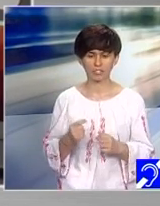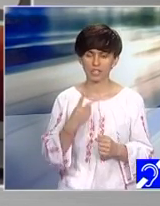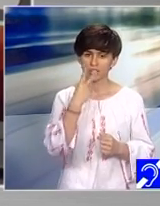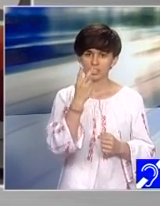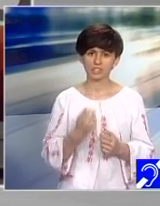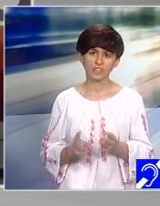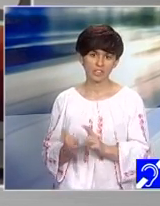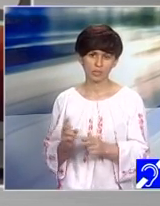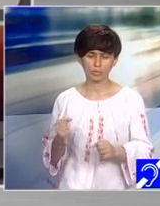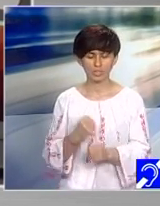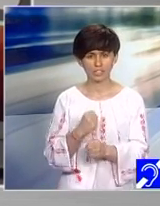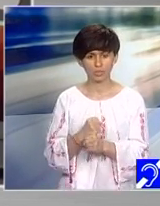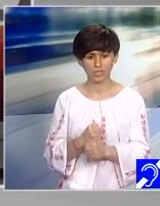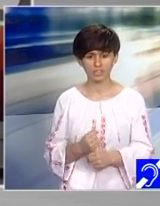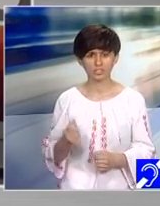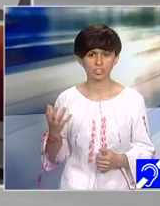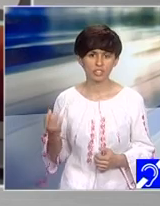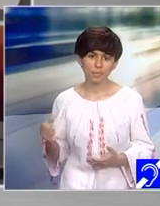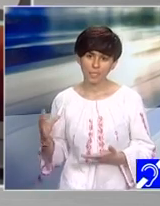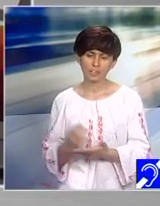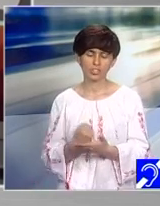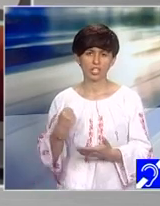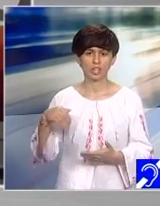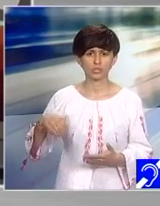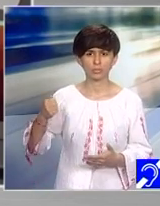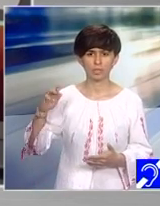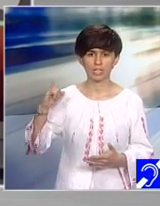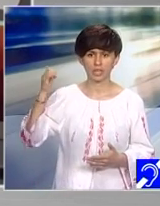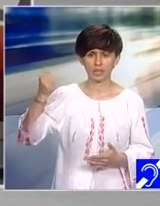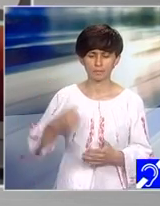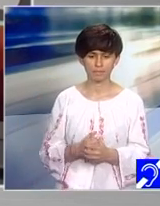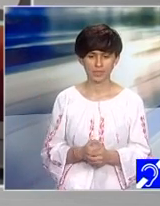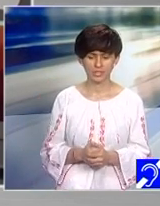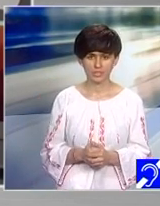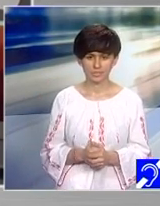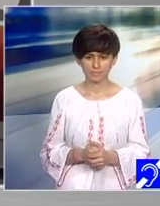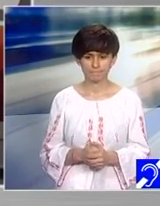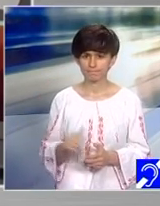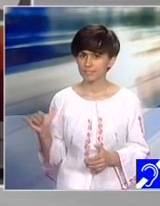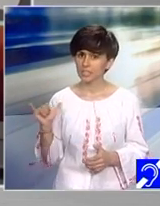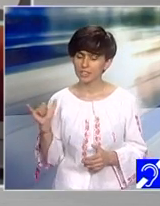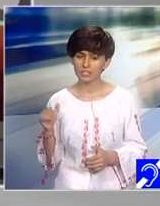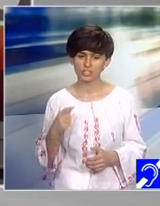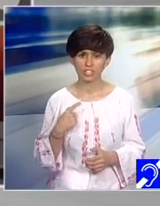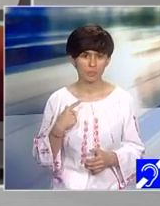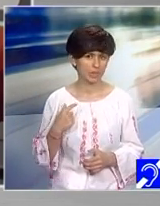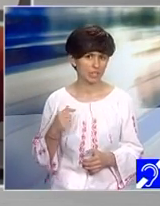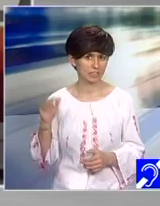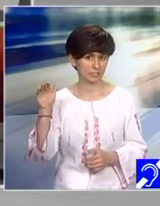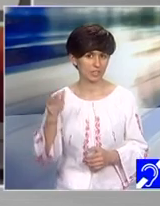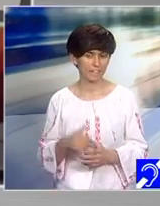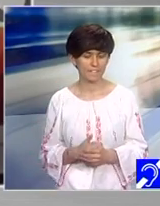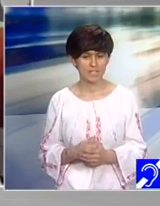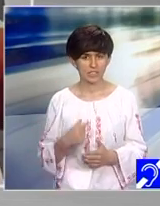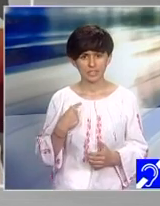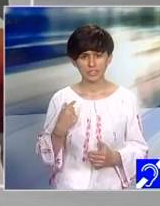a realizat Maria, ce a reușit. Nu și nu ea. Numai ea. Cine mai spuneți? Sunt mai multe persoane.